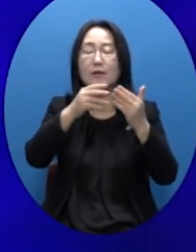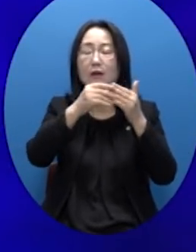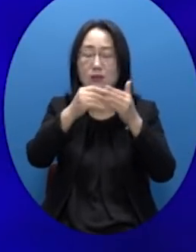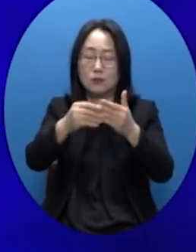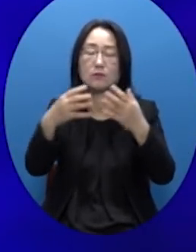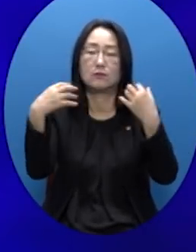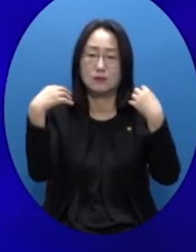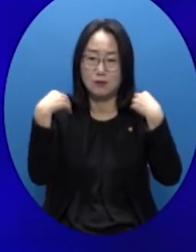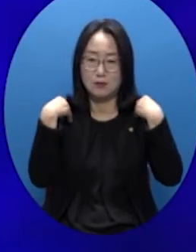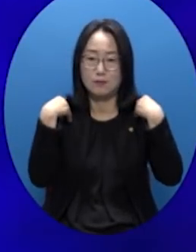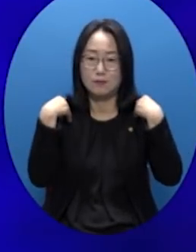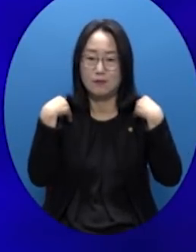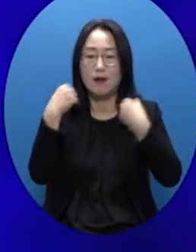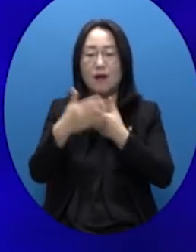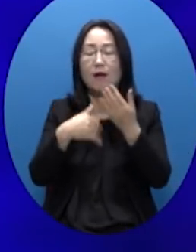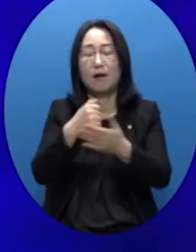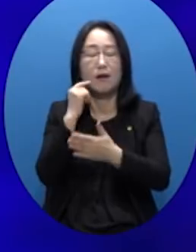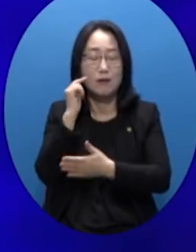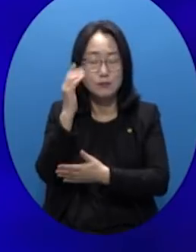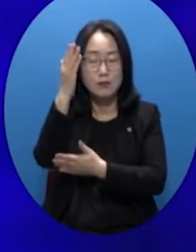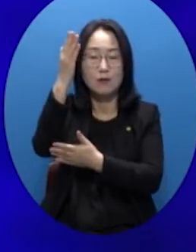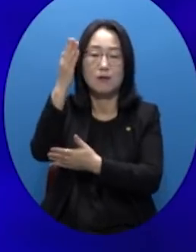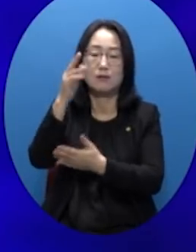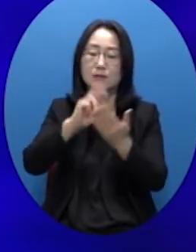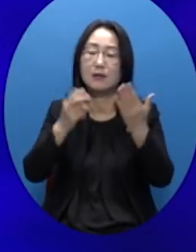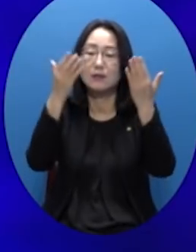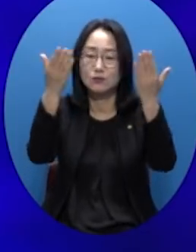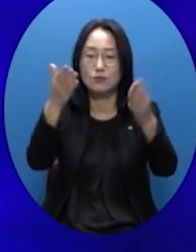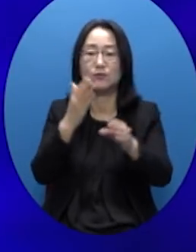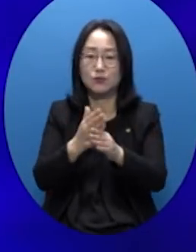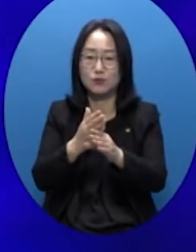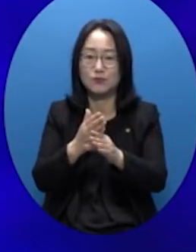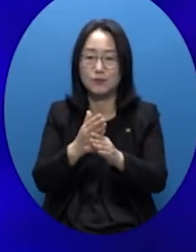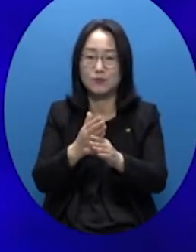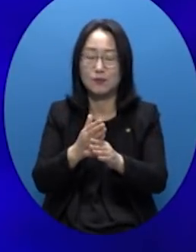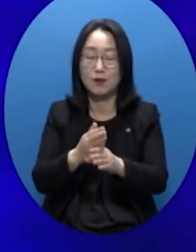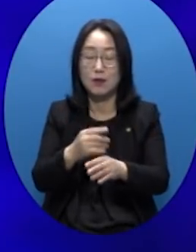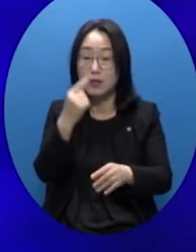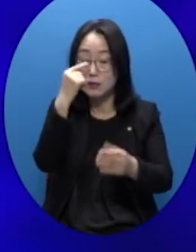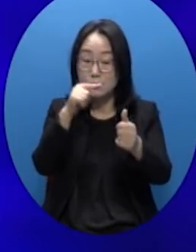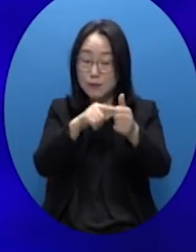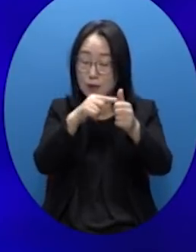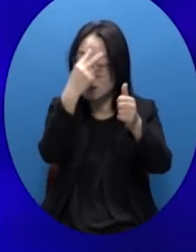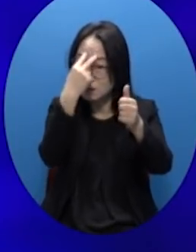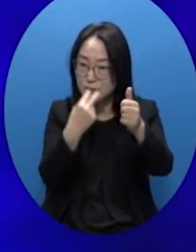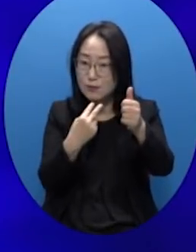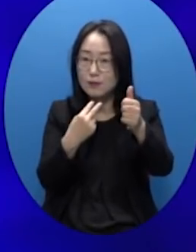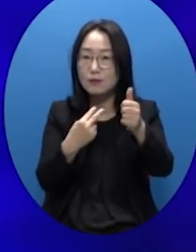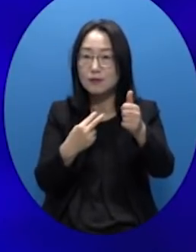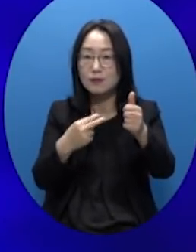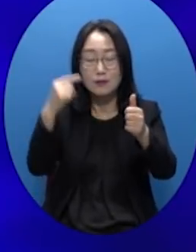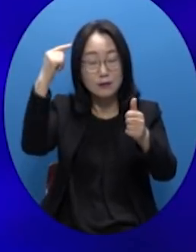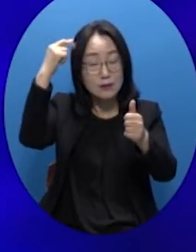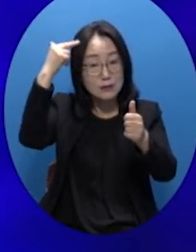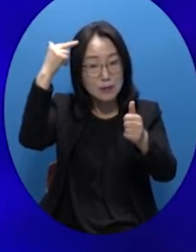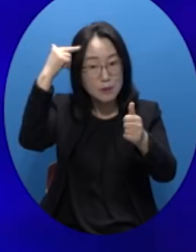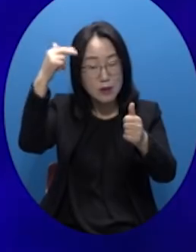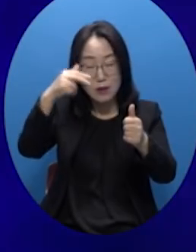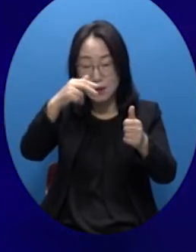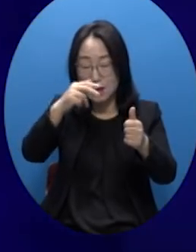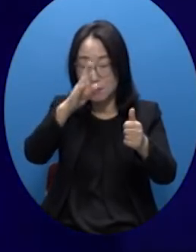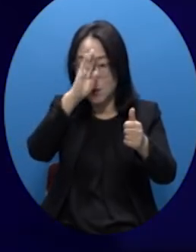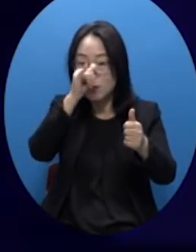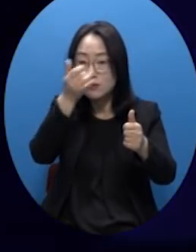주 앞에 아름다 목 쓰러짐 을 차지하고 있습니다 비로 앞도 보지 못하고 자폐증 수도 있고